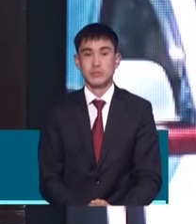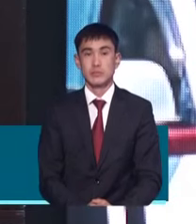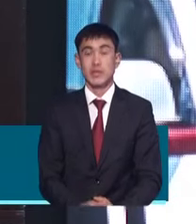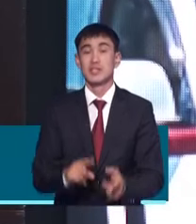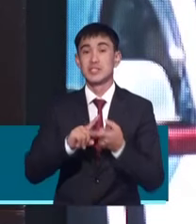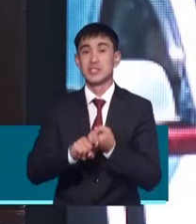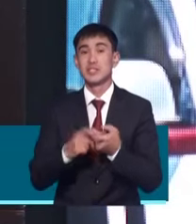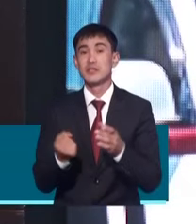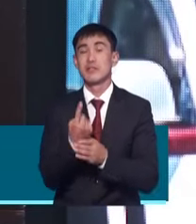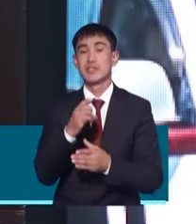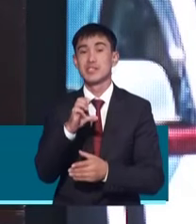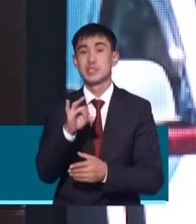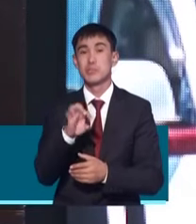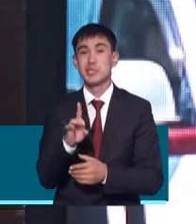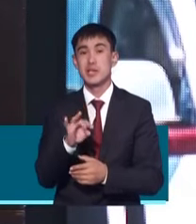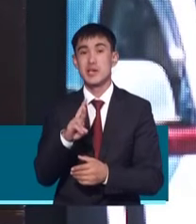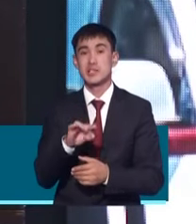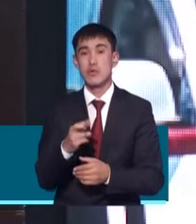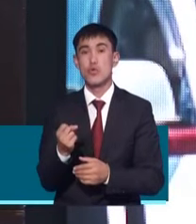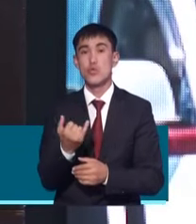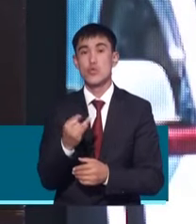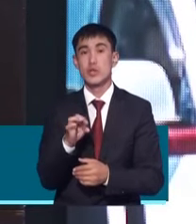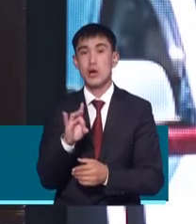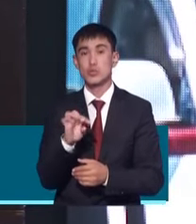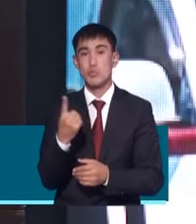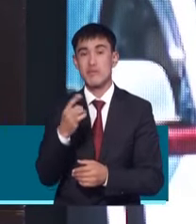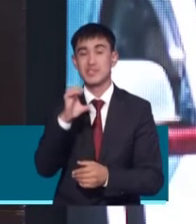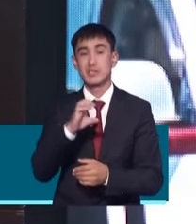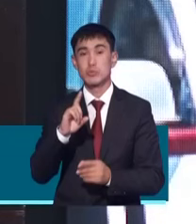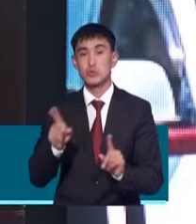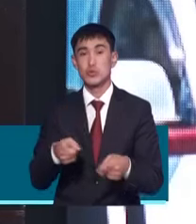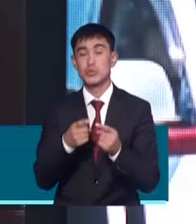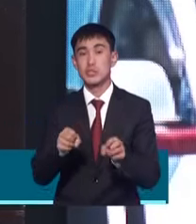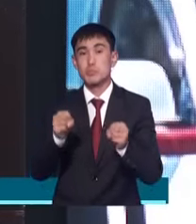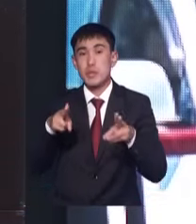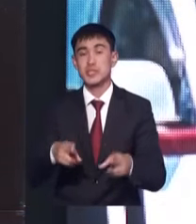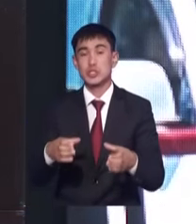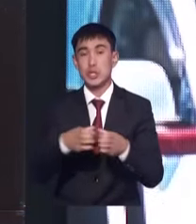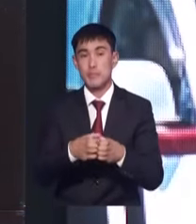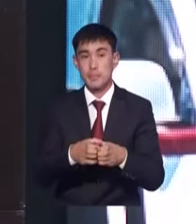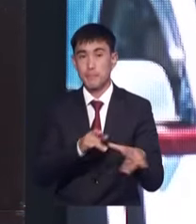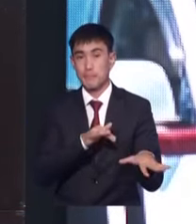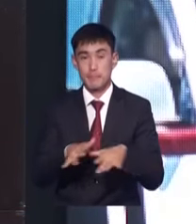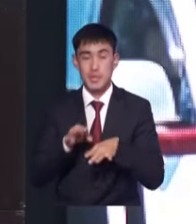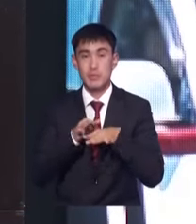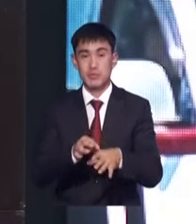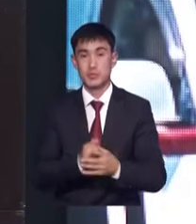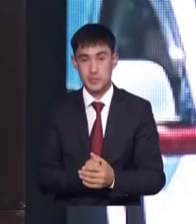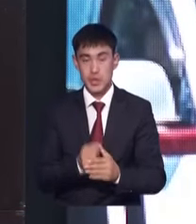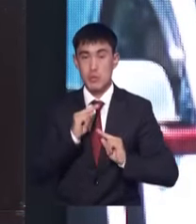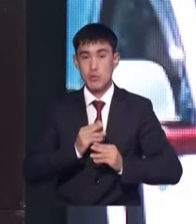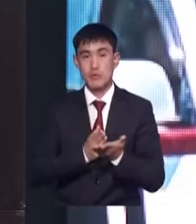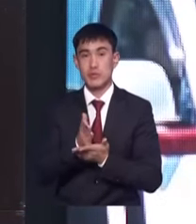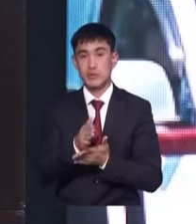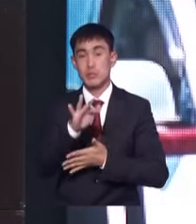В связи с выявлением сибирской язвы в селе Улькен-Аксу, 1 сентября был создан оперативный штаб и приняты необходимые профилактические меры. Работа в